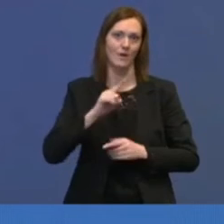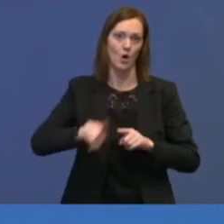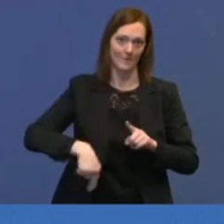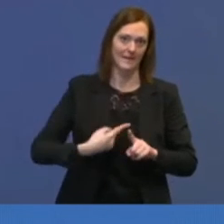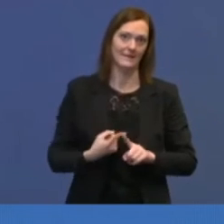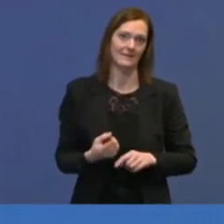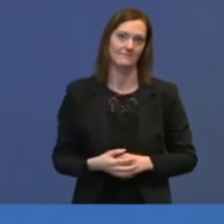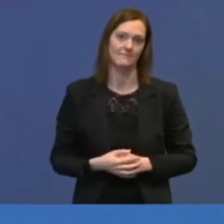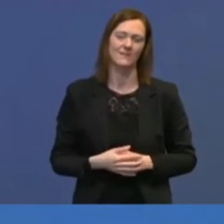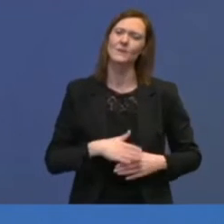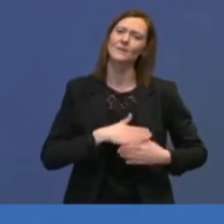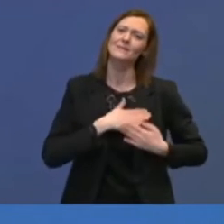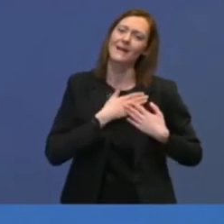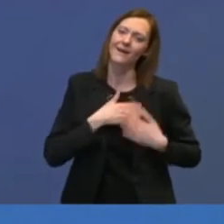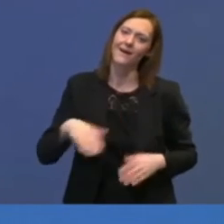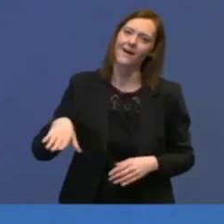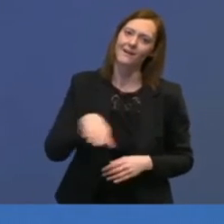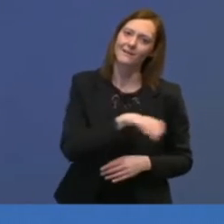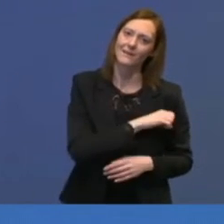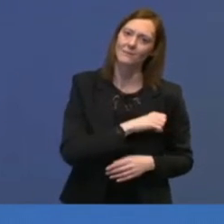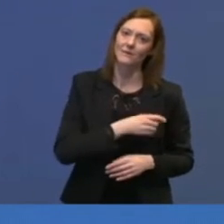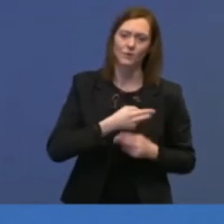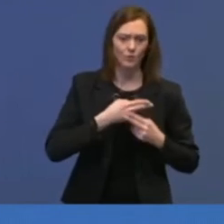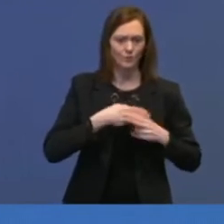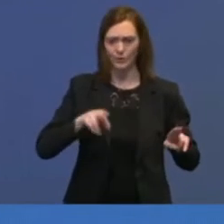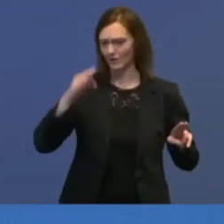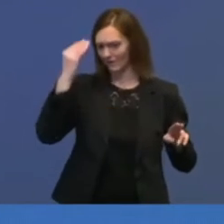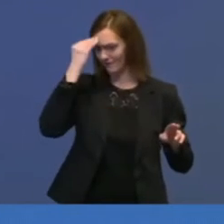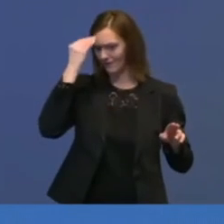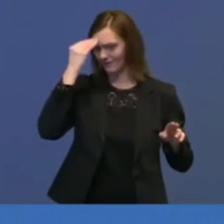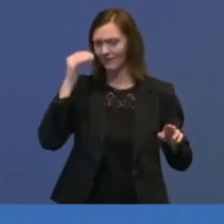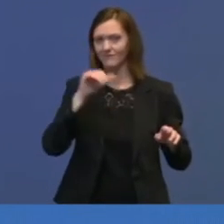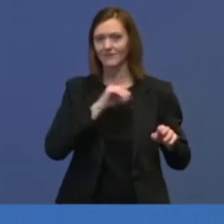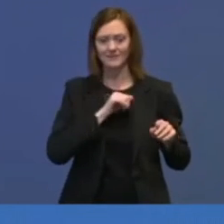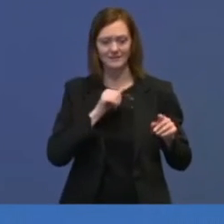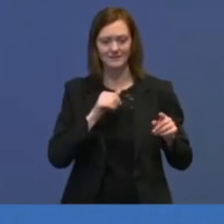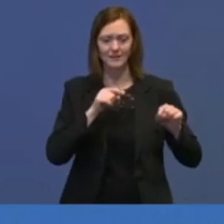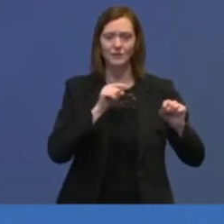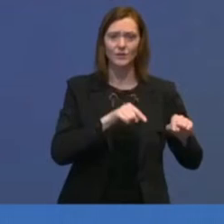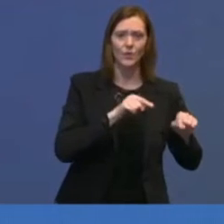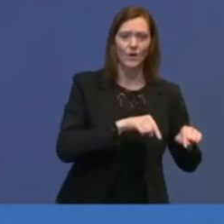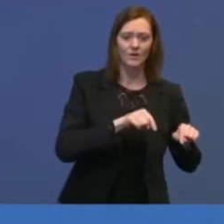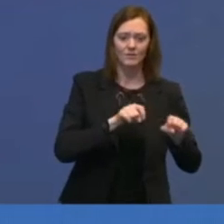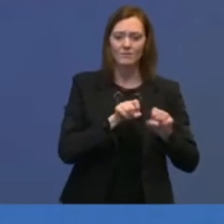Wa laa liyaal, muqoogin in xadda lagili doonor dammaadki uudurkan safmar ka ah.